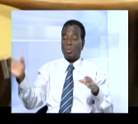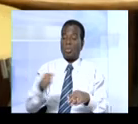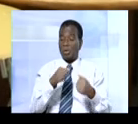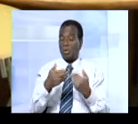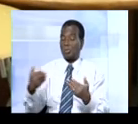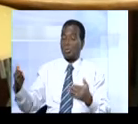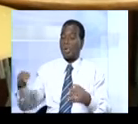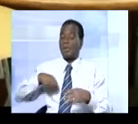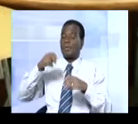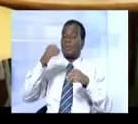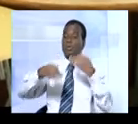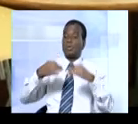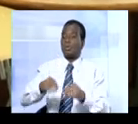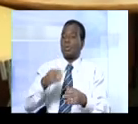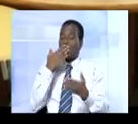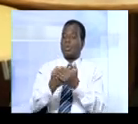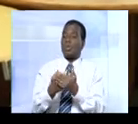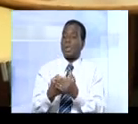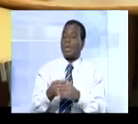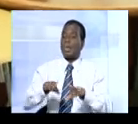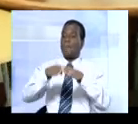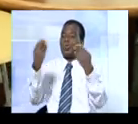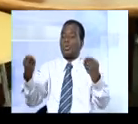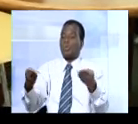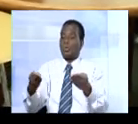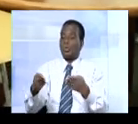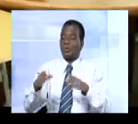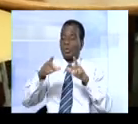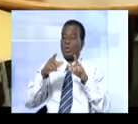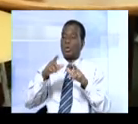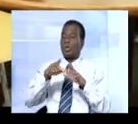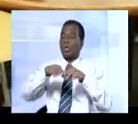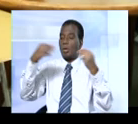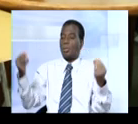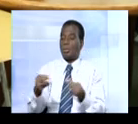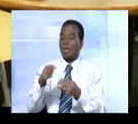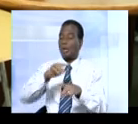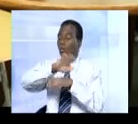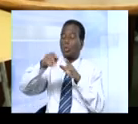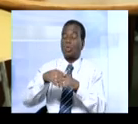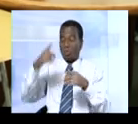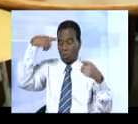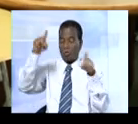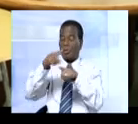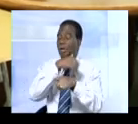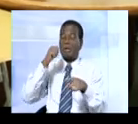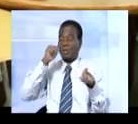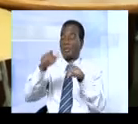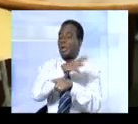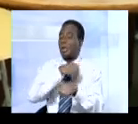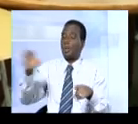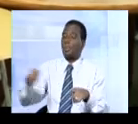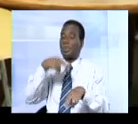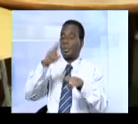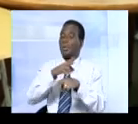Nous avons jugé utile et opportun d'ouvrir un peu la mutuelle à tous nos frères et sœurs de l'intérieur et prendre en compte